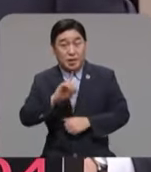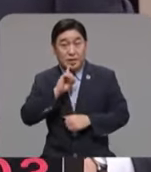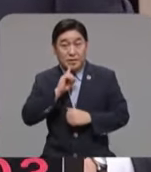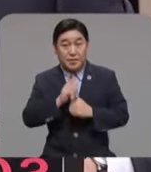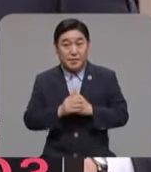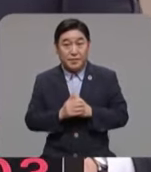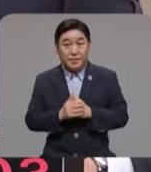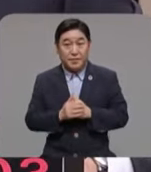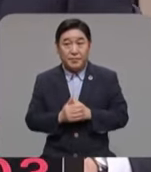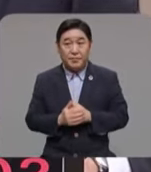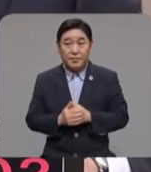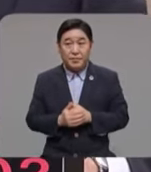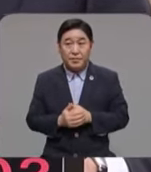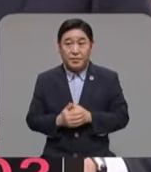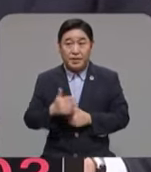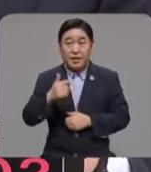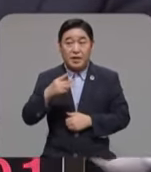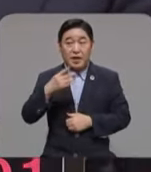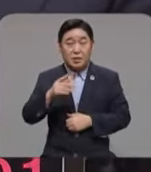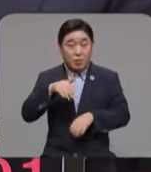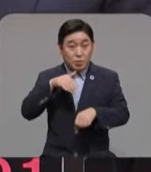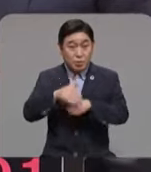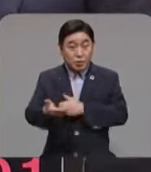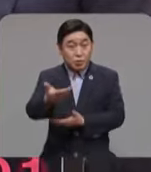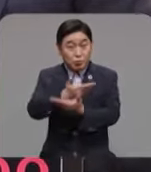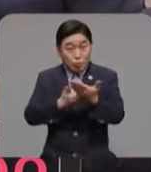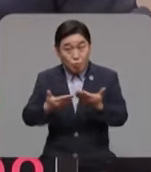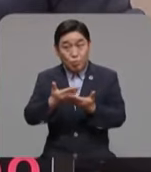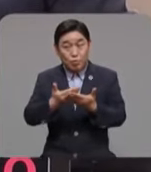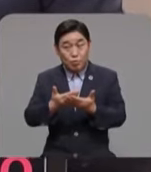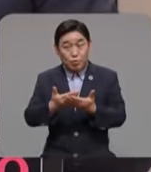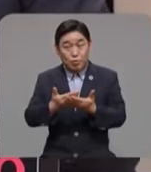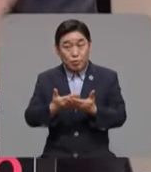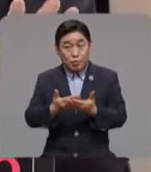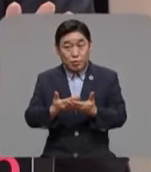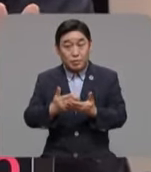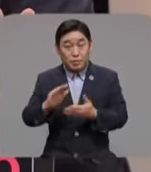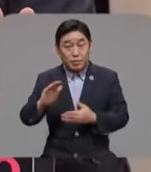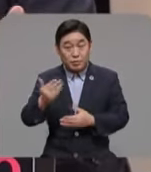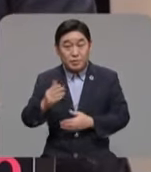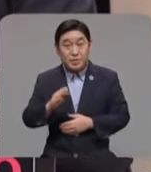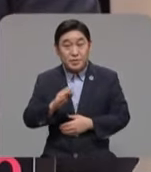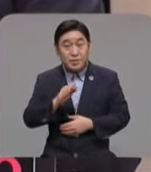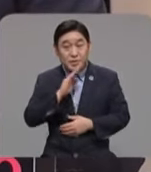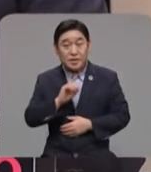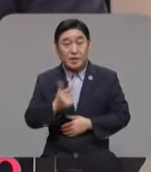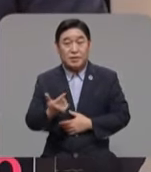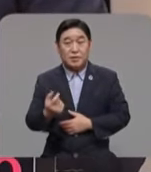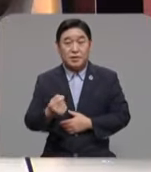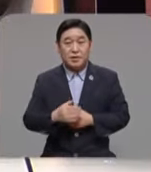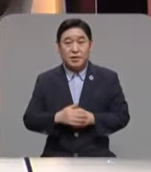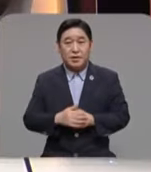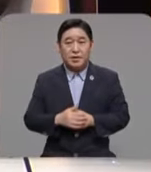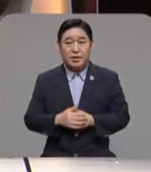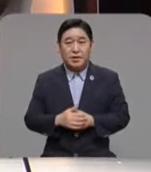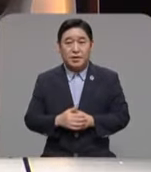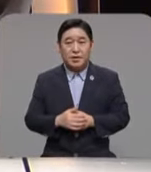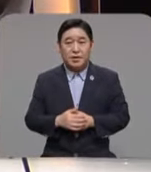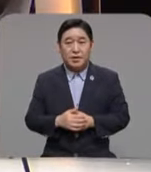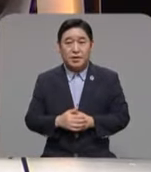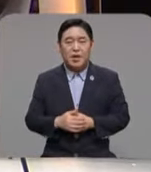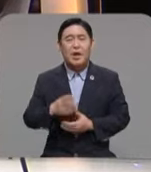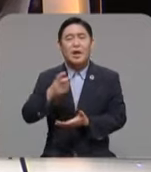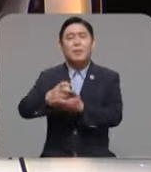있는 거거든요. 네. 그래서 나토식 핵공유가 그런 식으로 그 말씀하시면 그거는 완전히 사실이 아니, 아니에요. 나토식